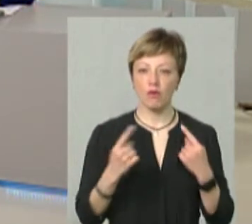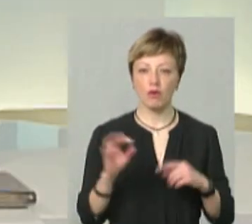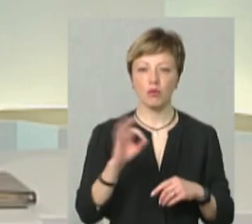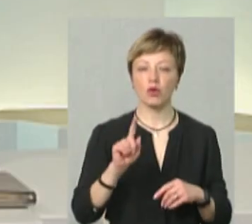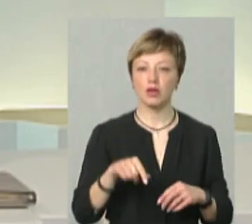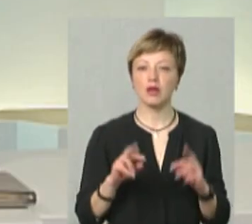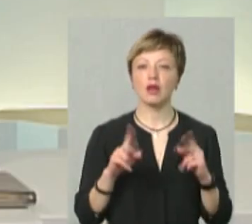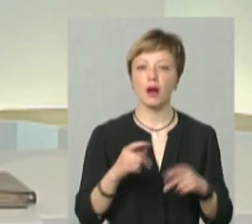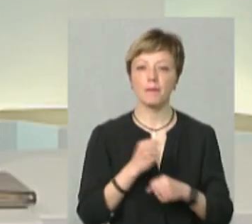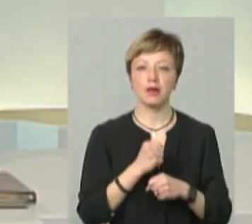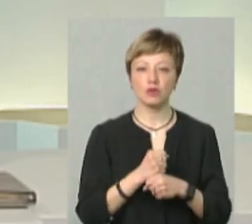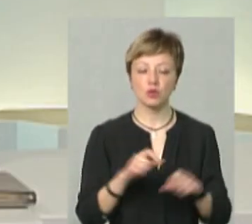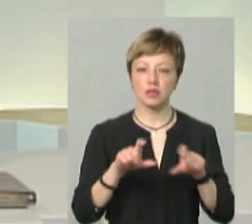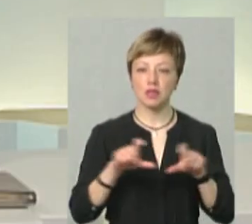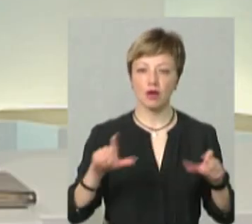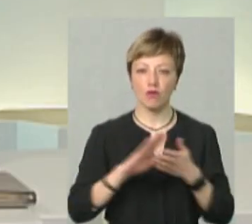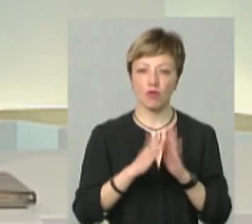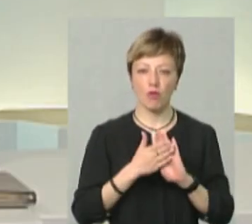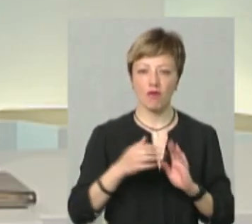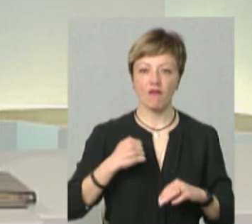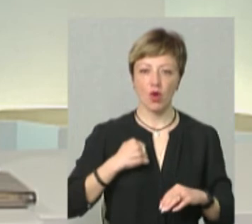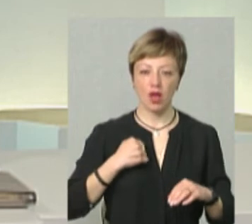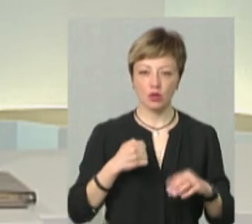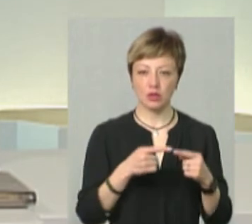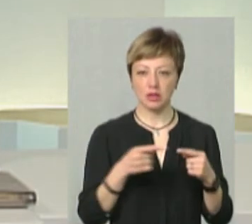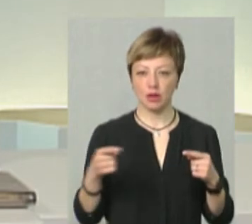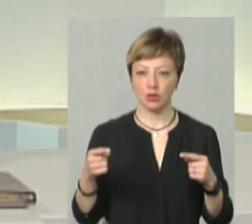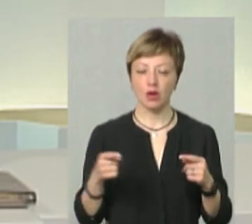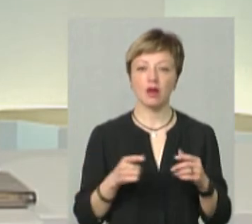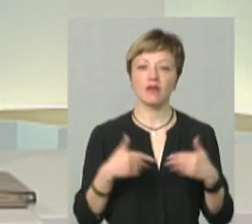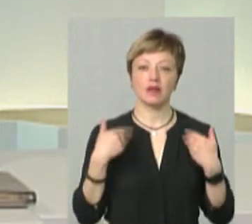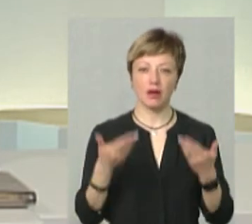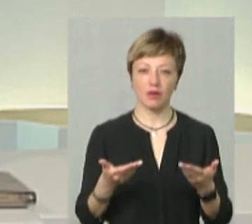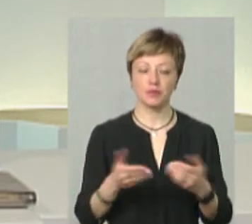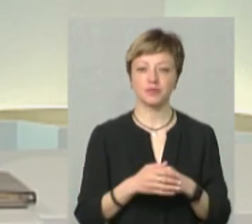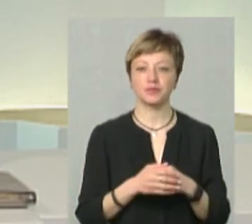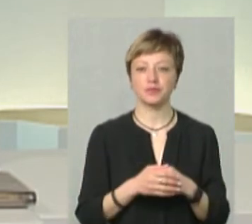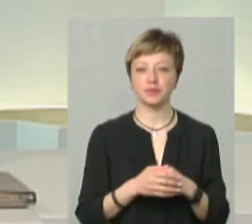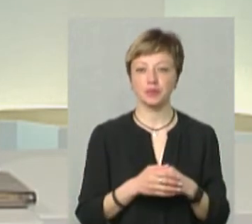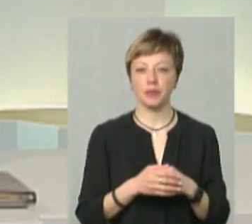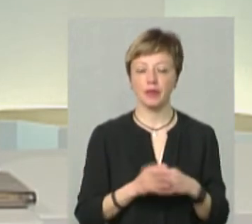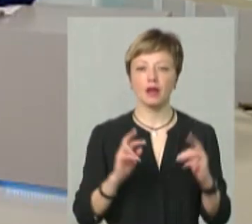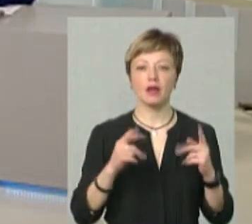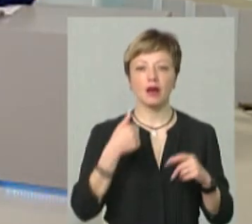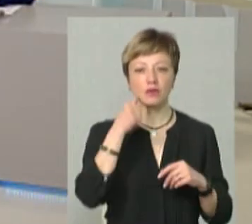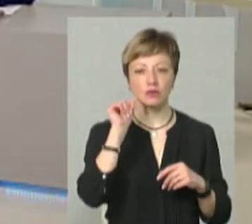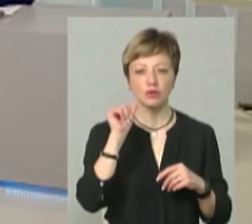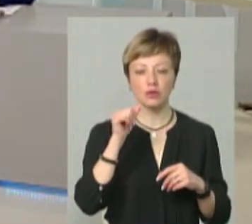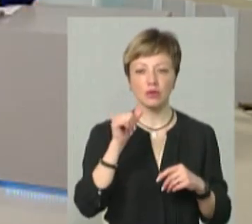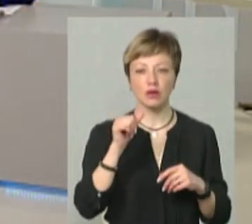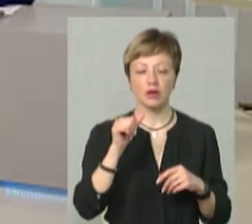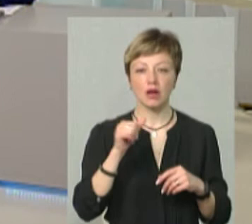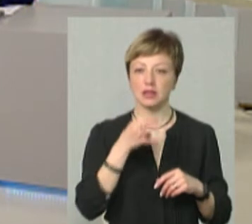те, як працює заклад в умовах воєнного стану. Пане Сергію, вітаю. Мої вітання. Як вчора впродовж